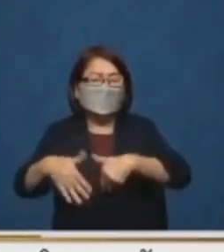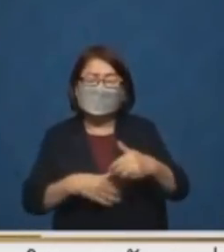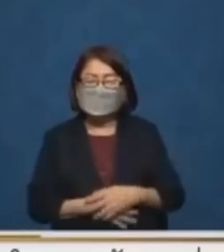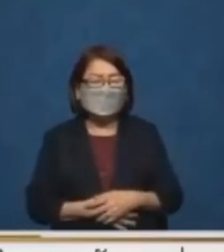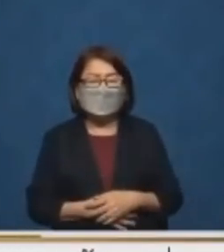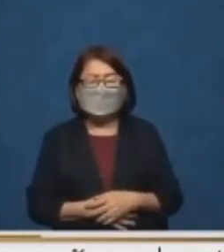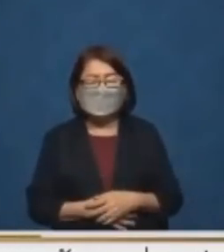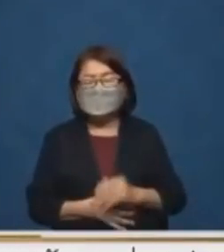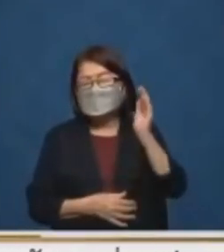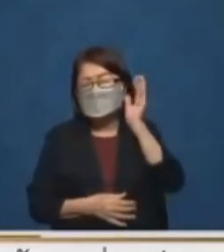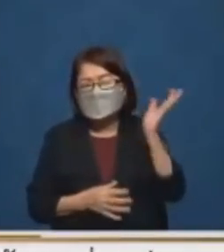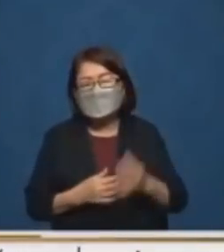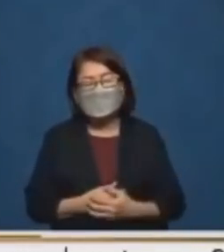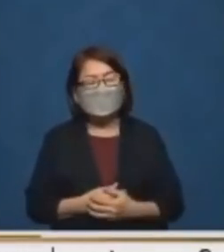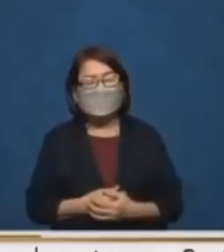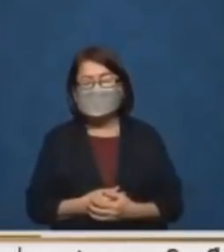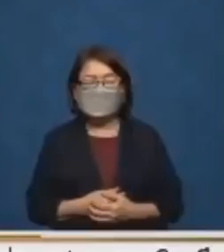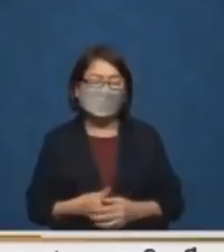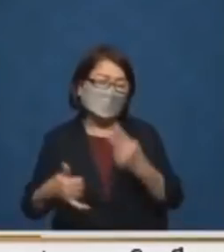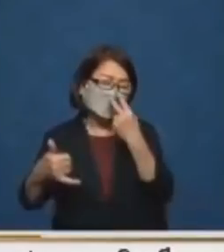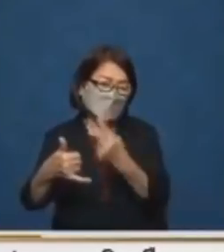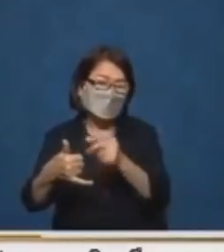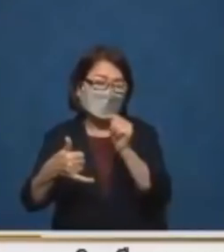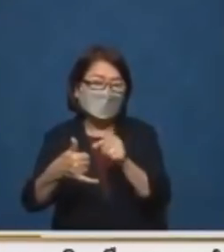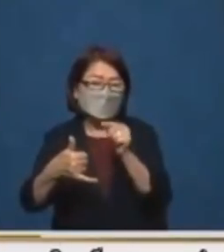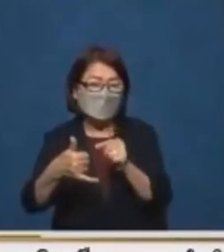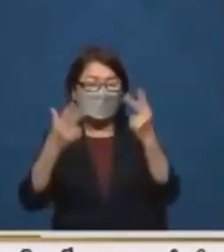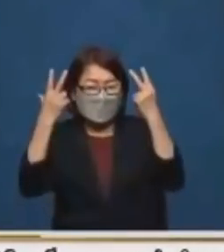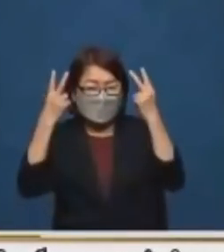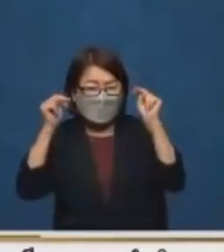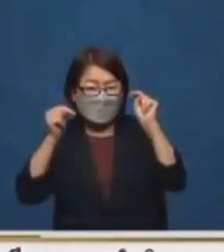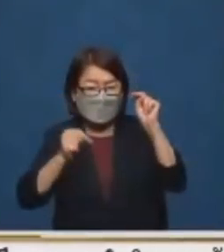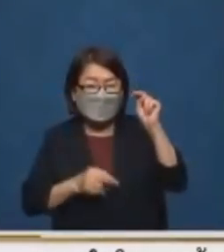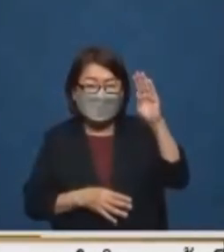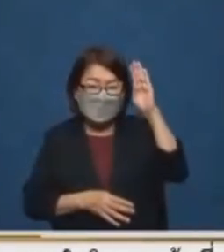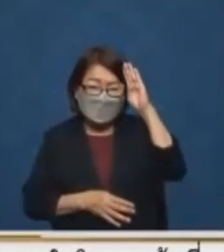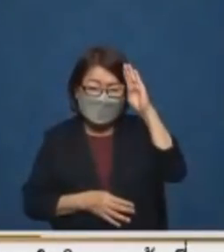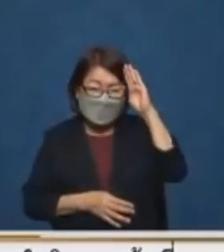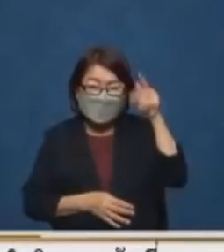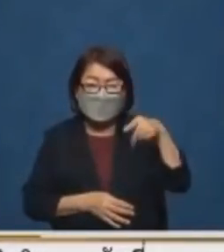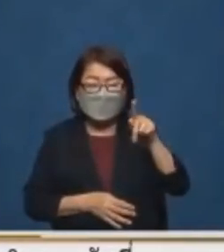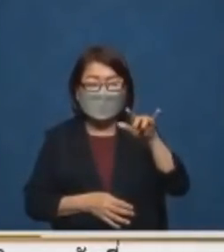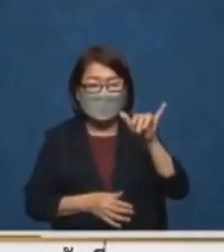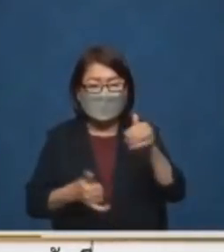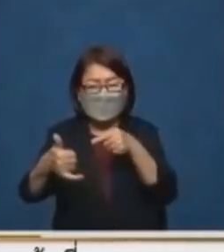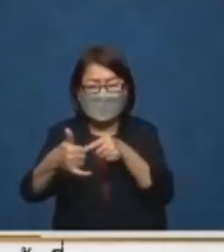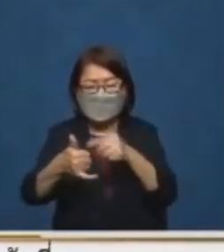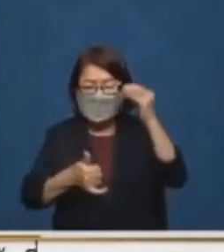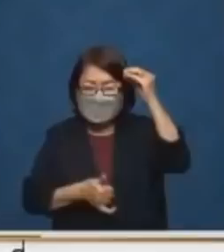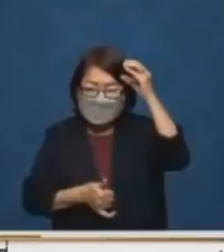ั่น แลเหนวาบนเองประยุทธจัรโชา นายกรธมุตรีเป็นบุคคลที่ lạiทภูมัญญา